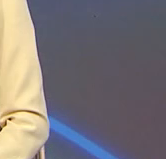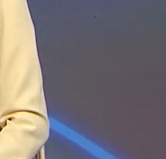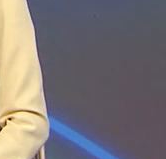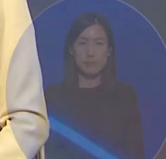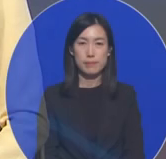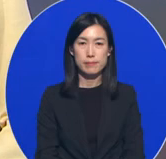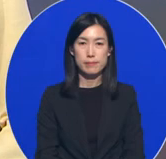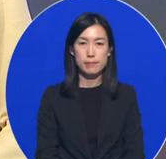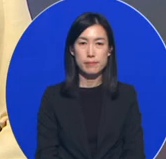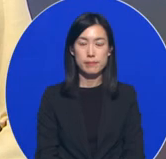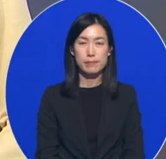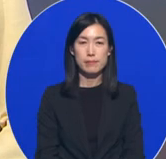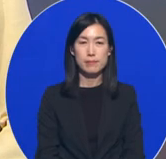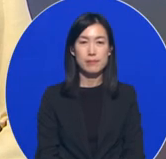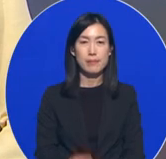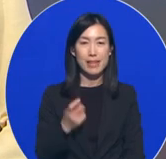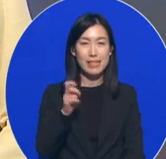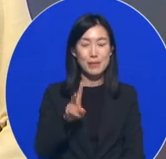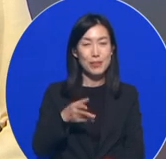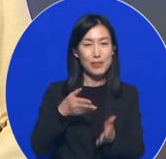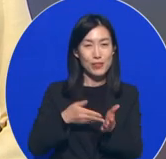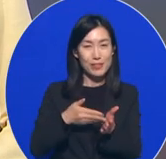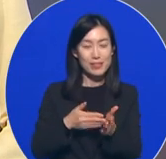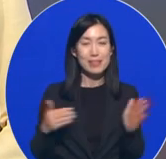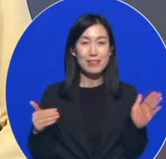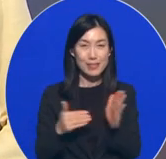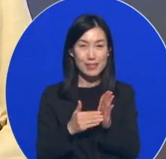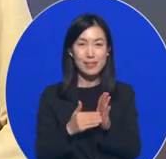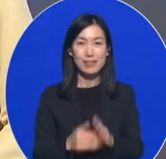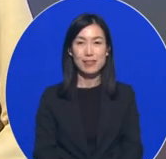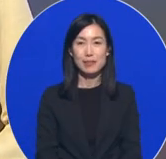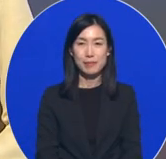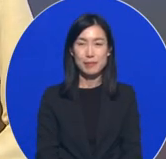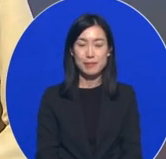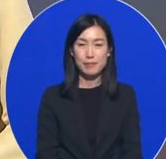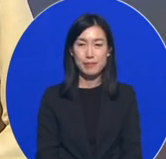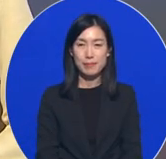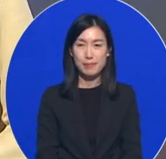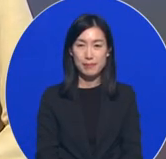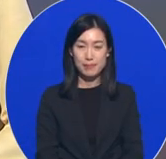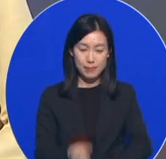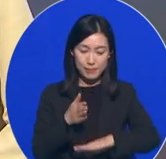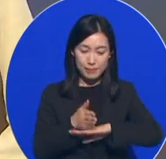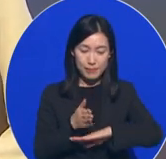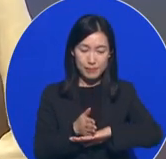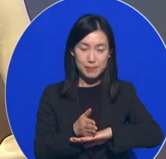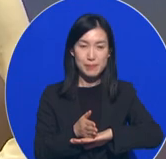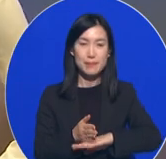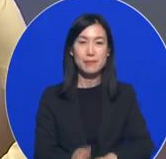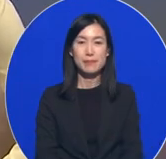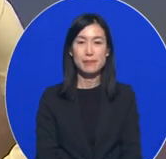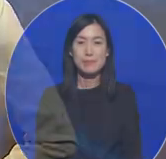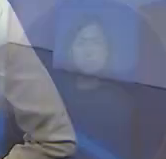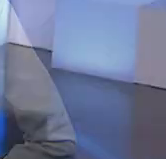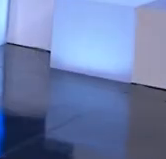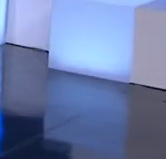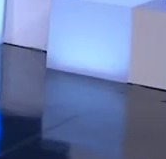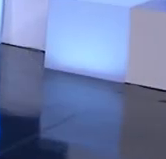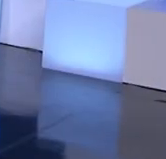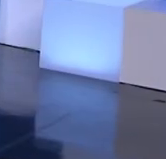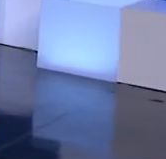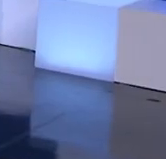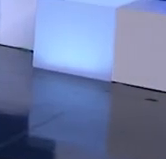날씨였습니다 KTV대 한뉴스 오늘 저희가 준비한 소식은 여기까지입니다 시청해 주신 여러분 고맙습니다